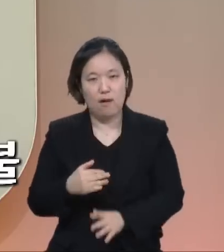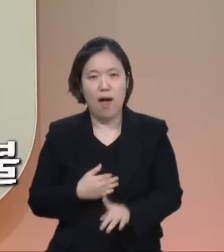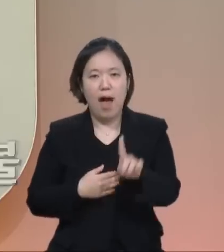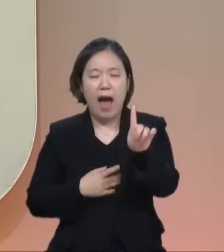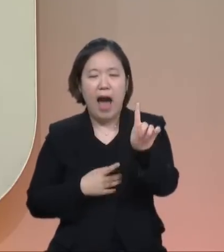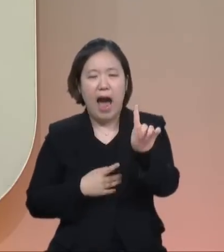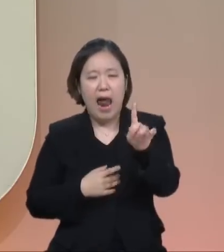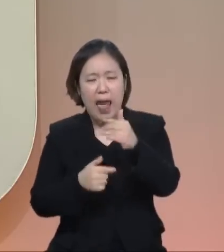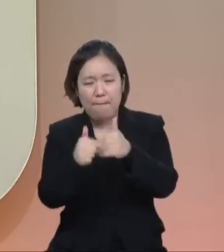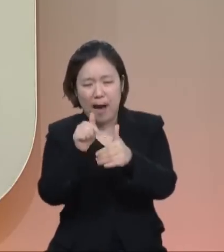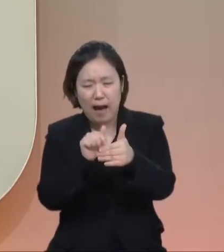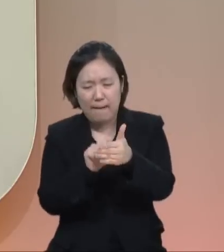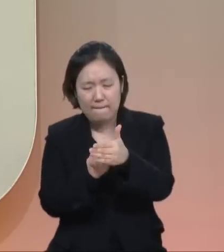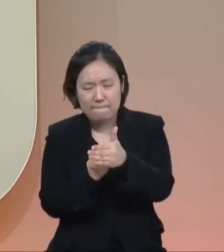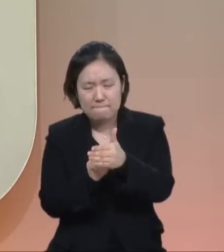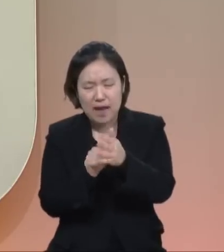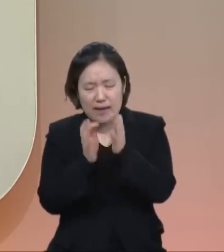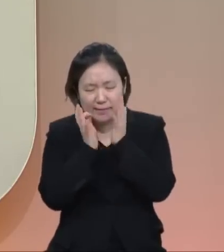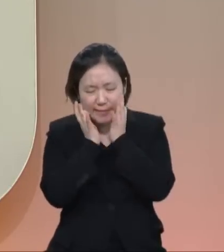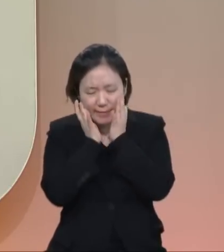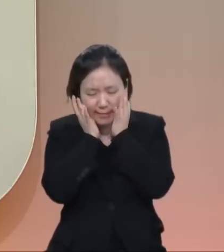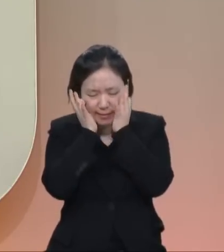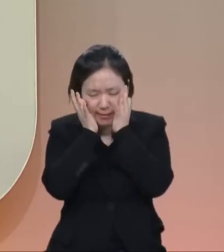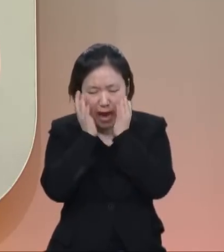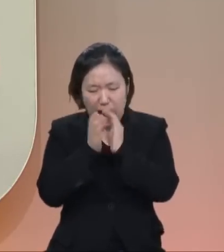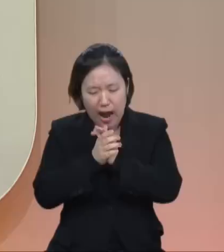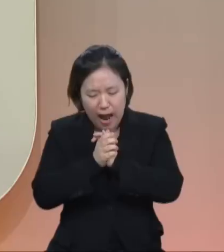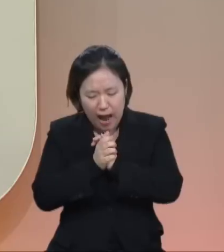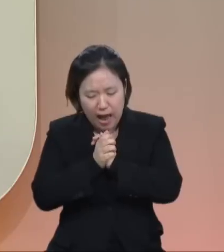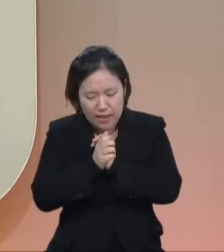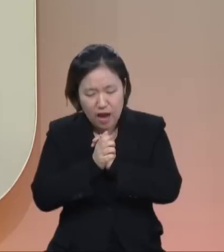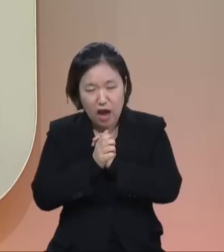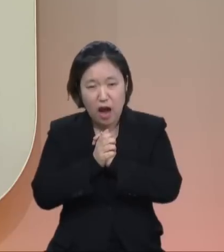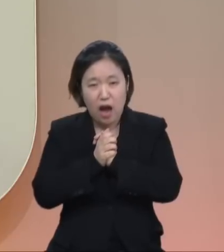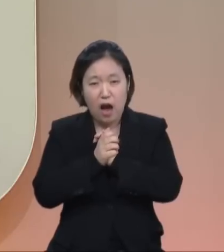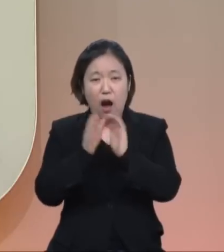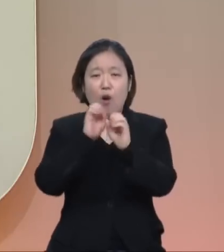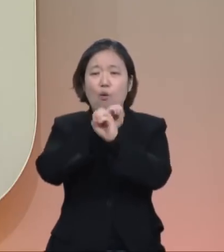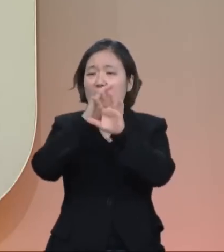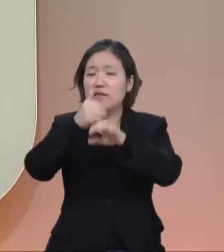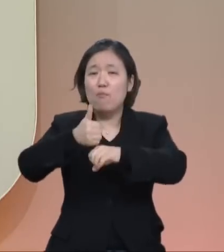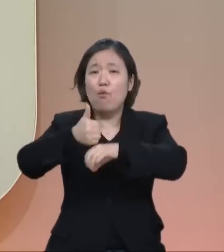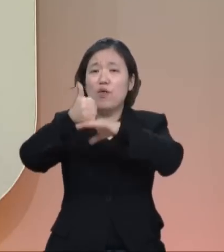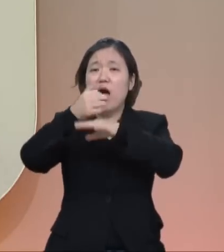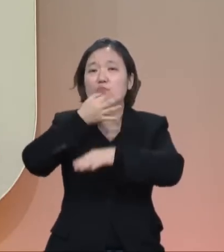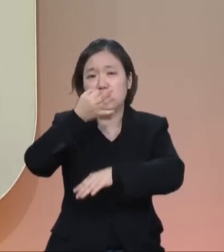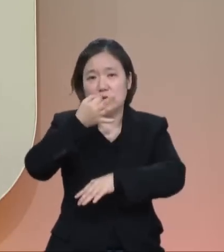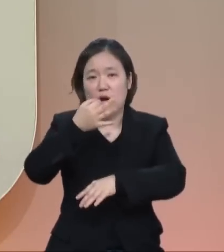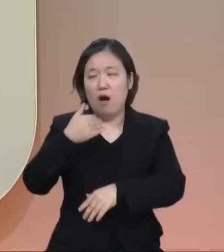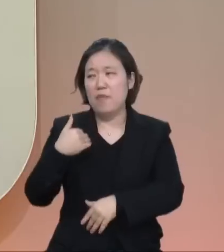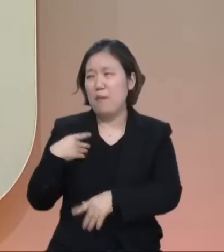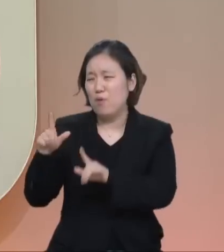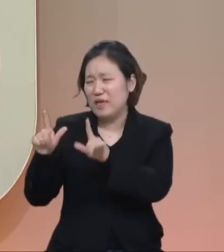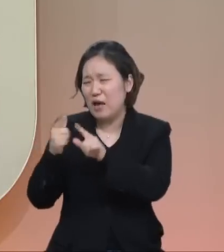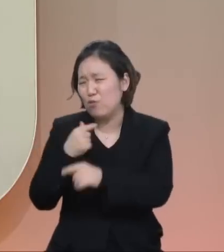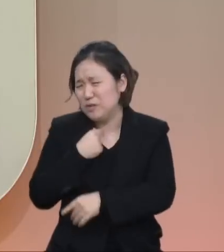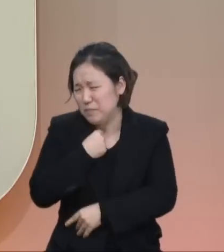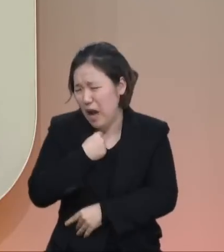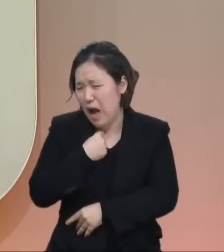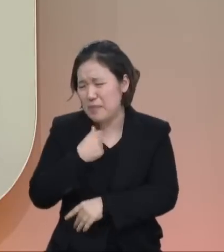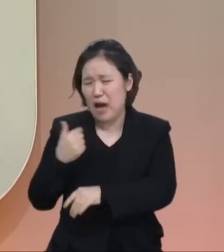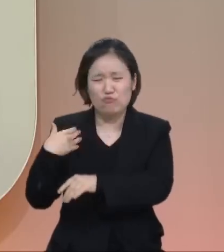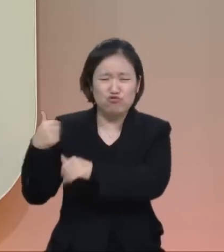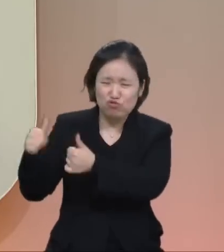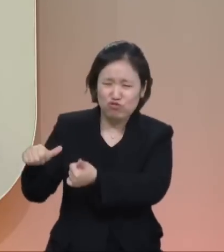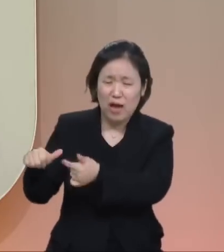지극한 마음으로 관세음보살 관세음보살 살겠다는 마음도 내려놓고 죽는다는 마음도 내려놓고